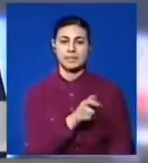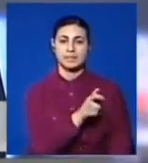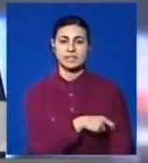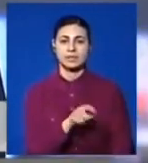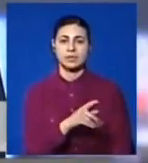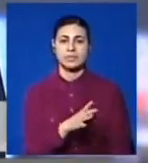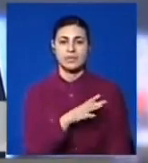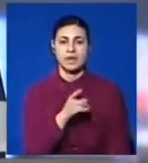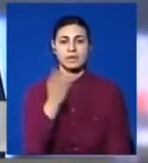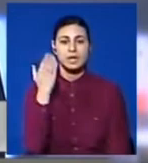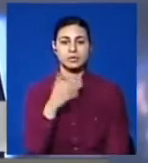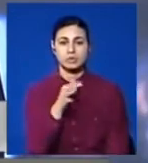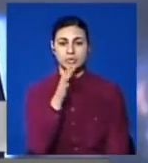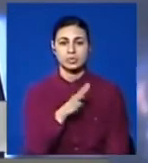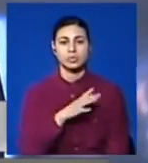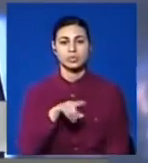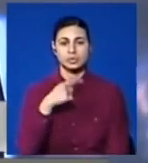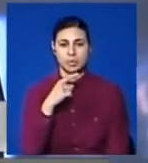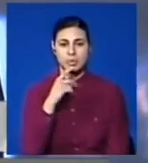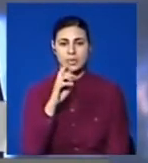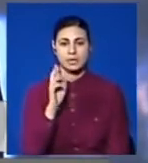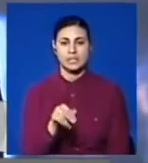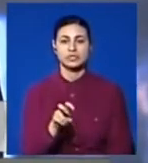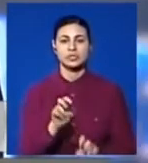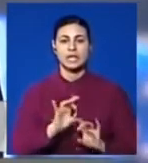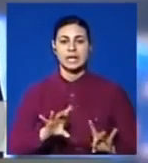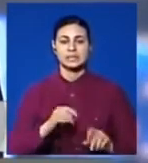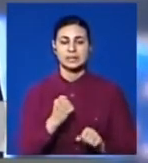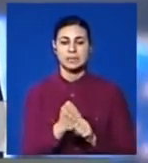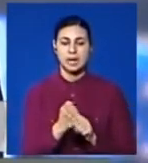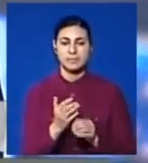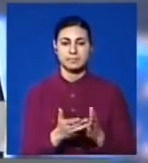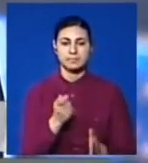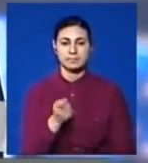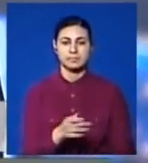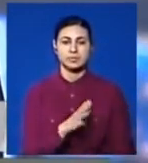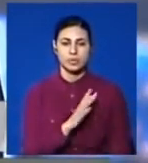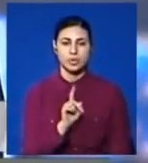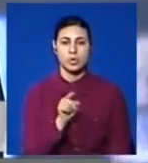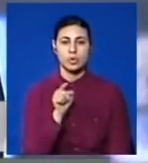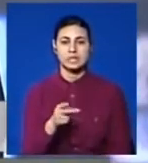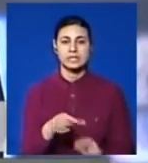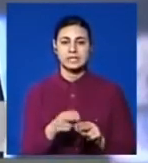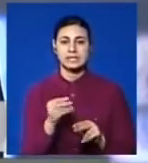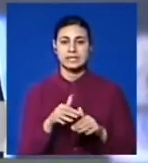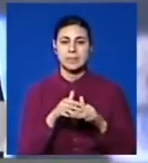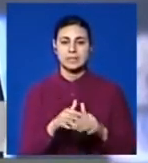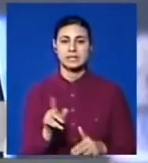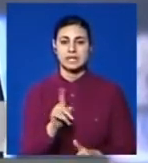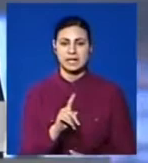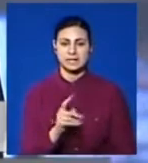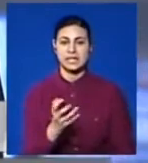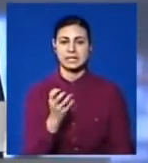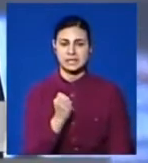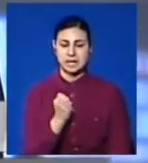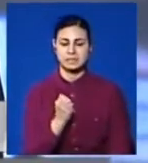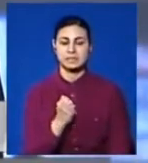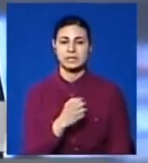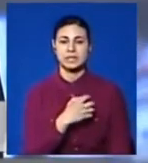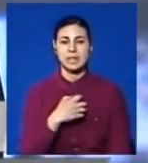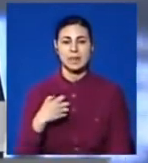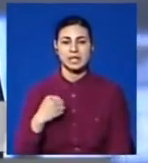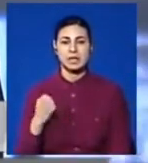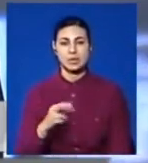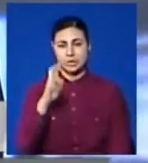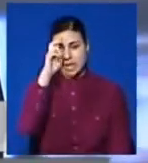ვიყავი, მაშინაც ვსაუბრობდი და საჯარო განცხადება გავაკეთე იმასთან დაკავშირებით, რომ ის დაფინანსება, რასაც იღებს საპატრიარქო